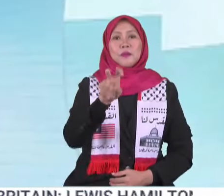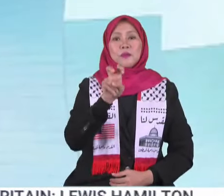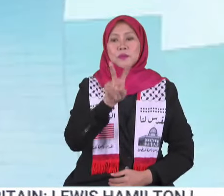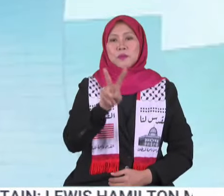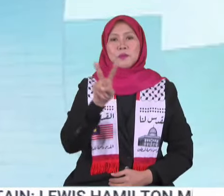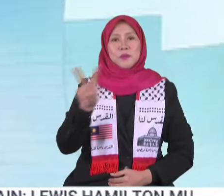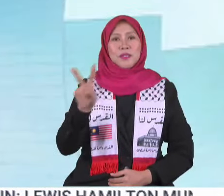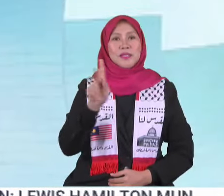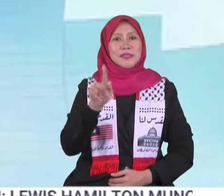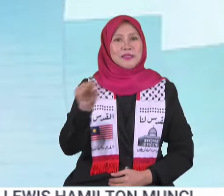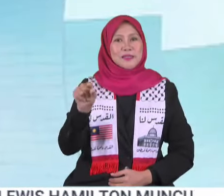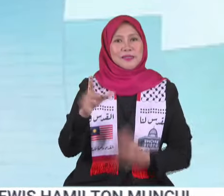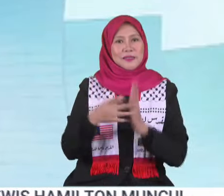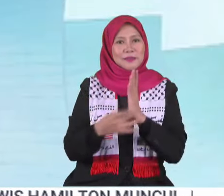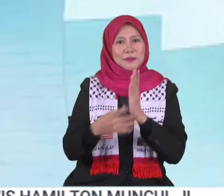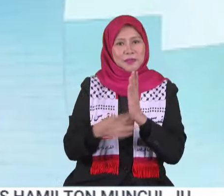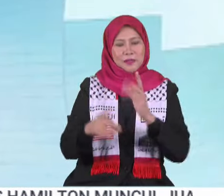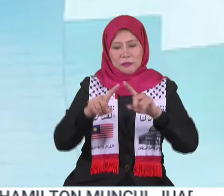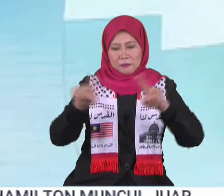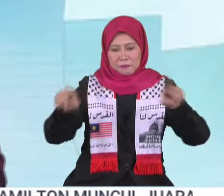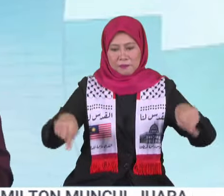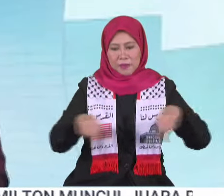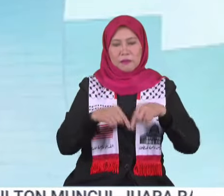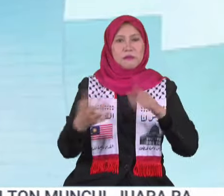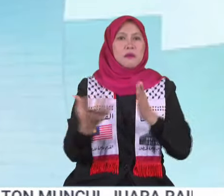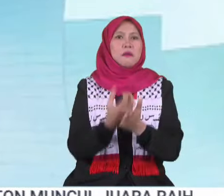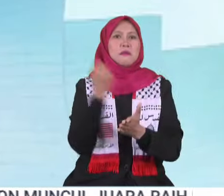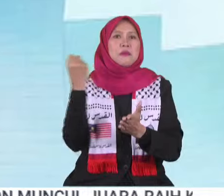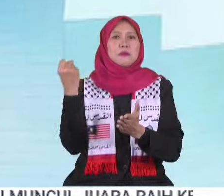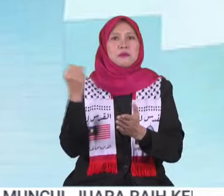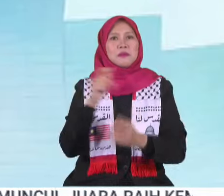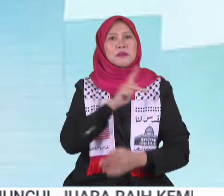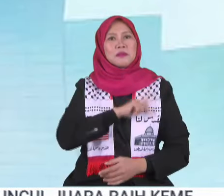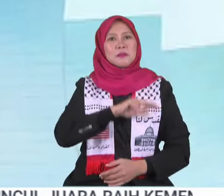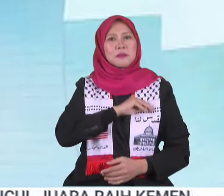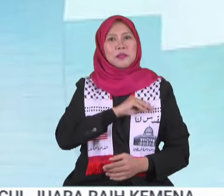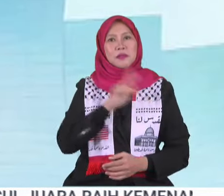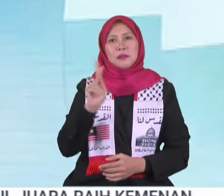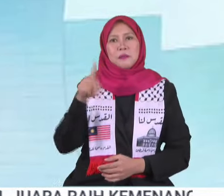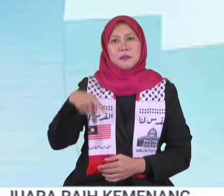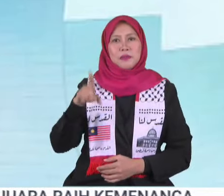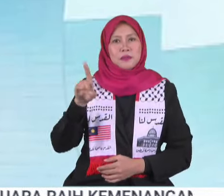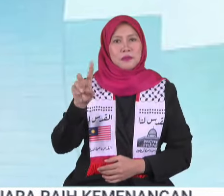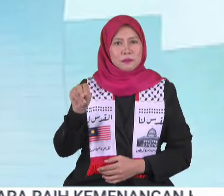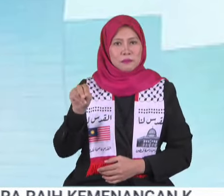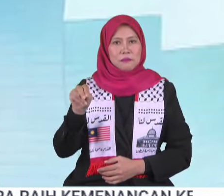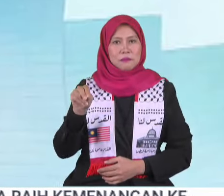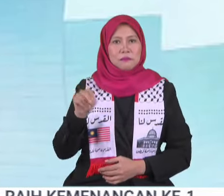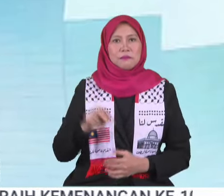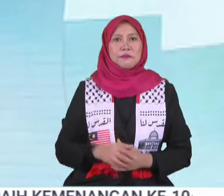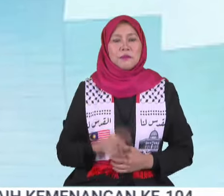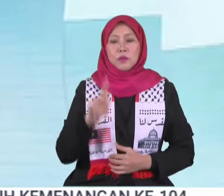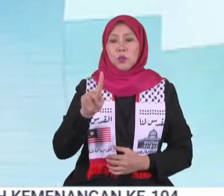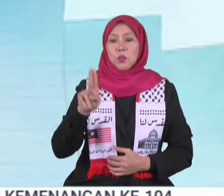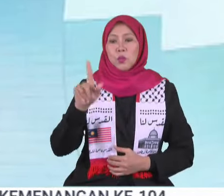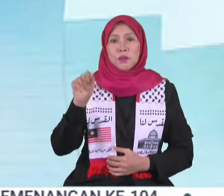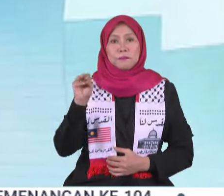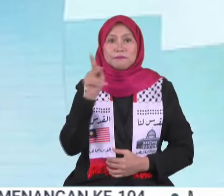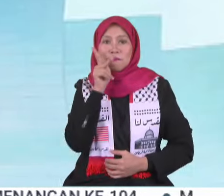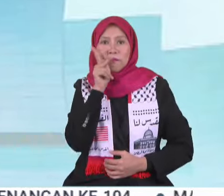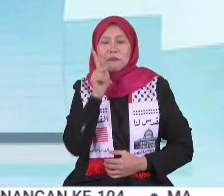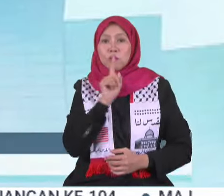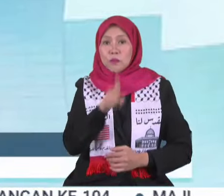222 kilogram minyak masak paket bersubsidi disita Kementerian Perdagangan Dalam Negeri dan Kos Sara Hidup KPDN Kulim. Ia